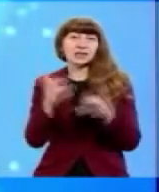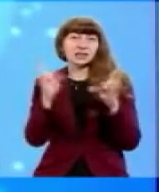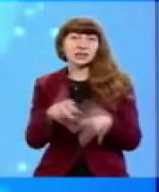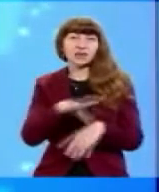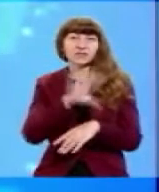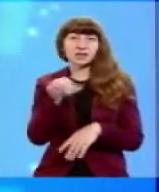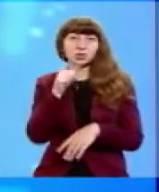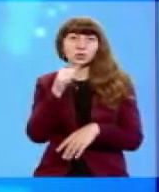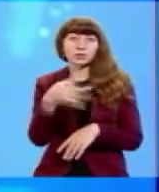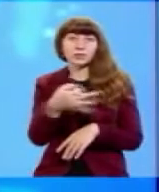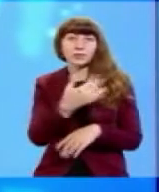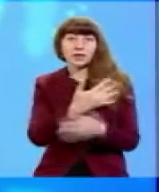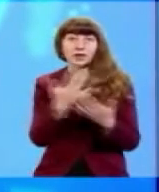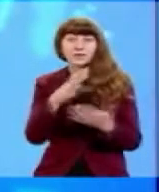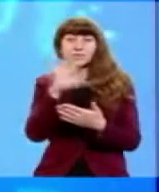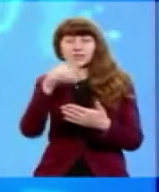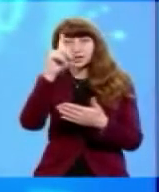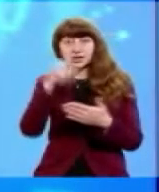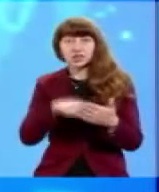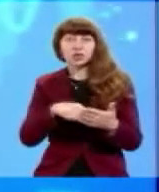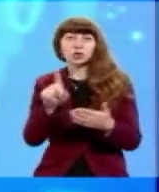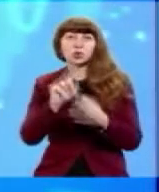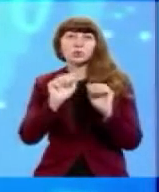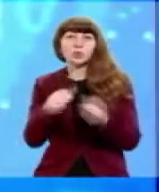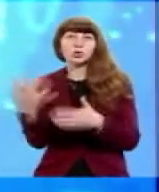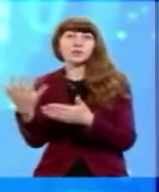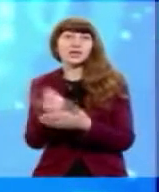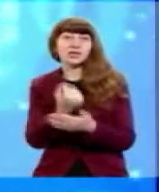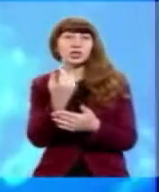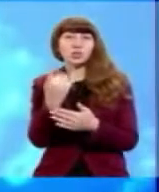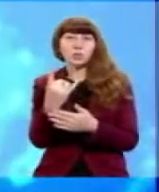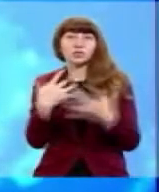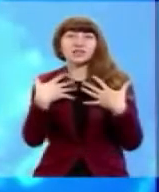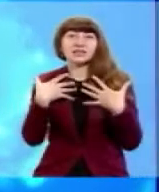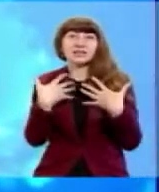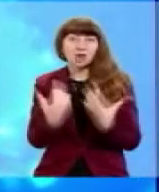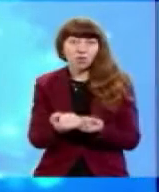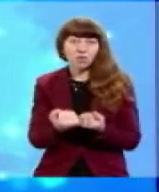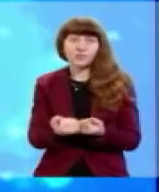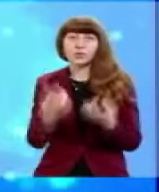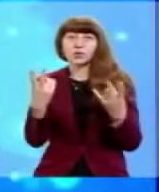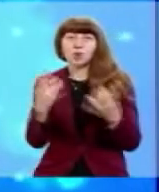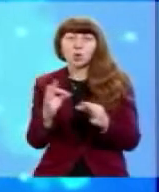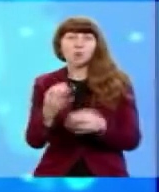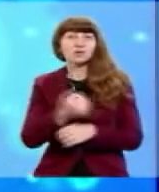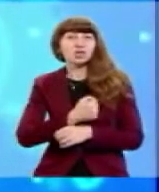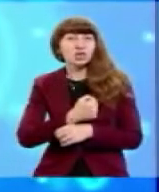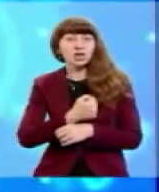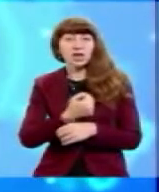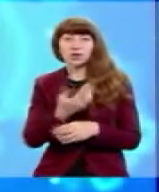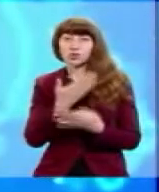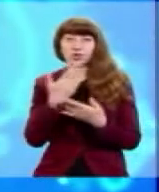қарай ойлағанымыз болмады делінген жазбада. Өңір басшысы іздеу жұмыстарына белсене атсалысқан еріктілерге, құқық қорғау